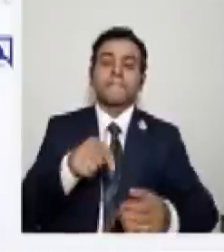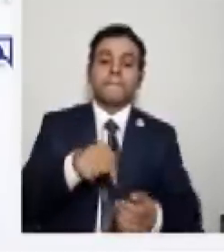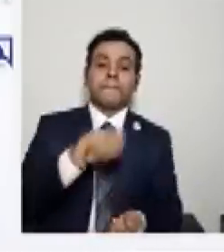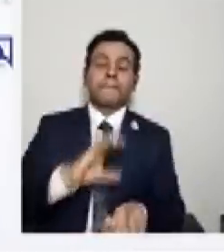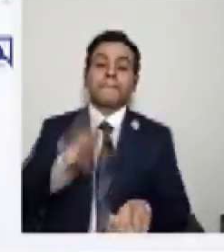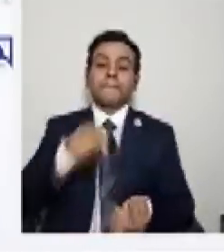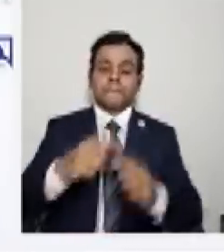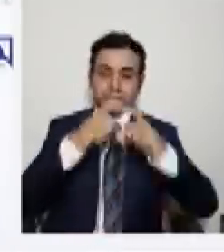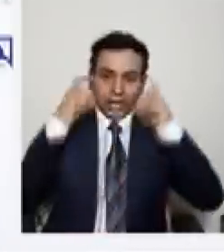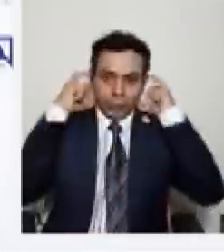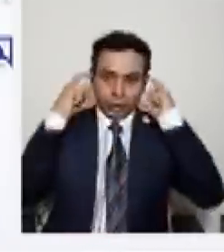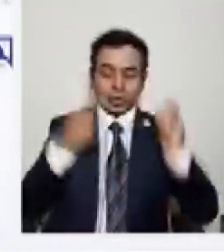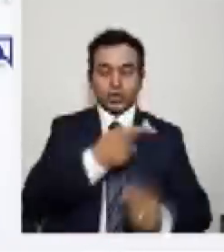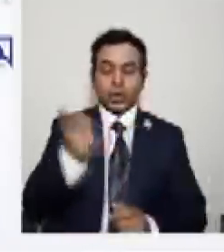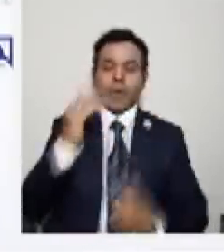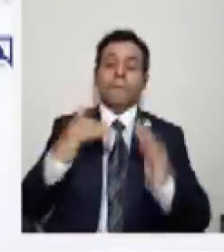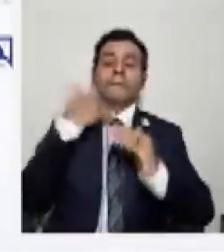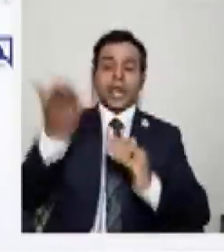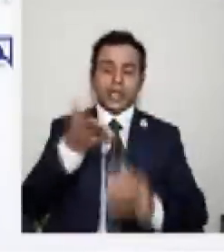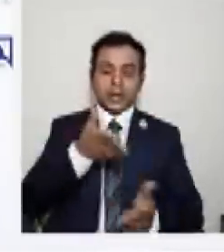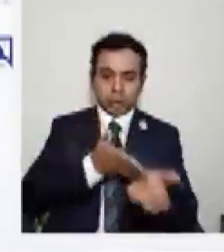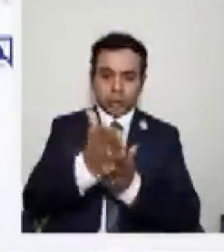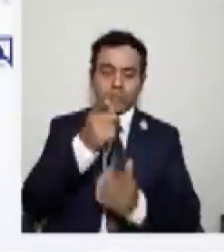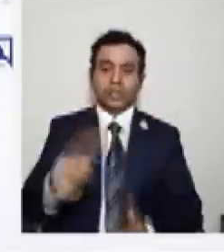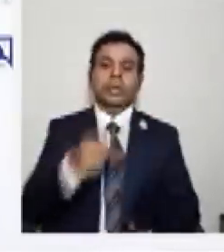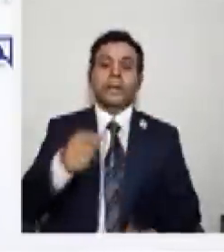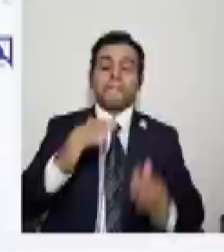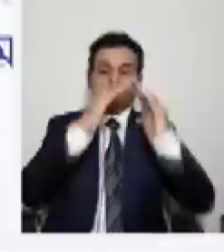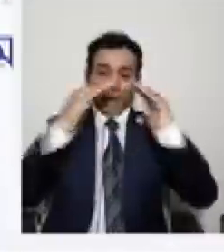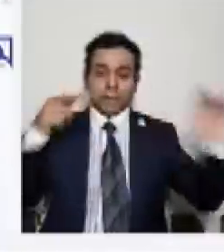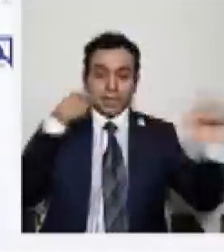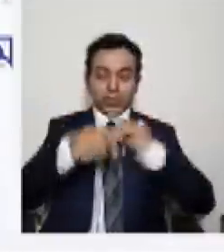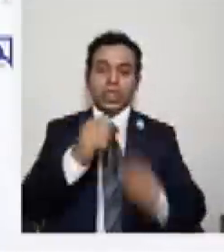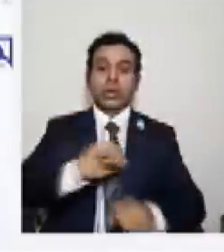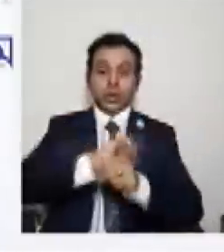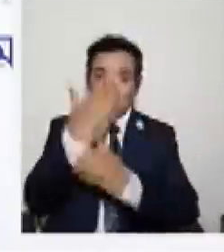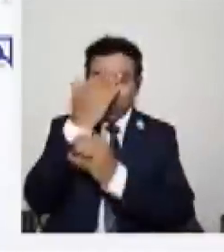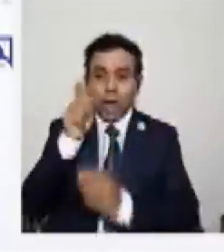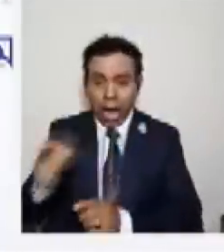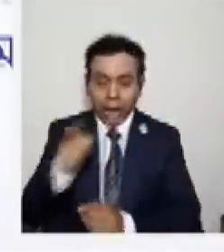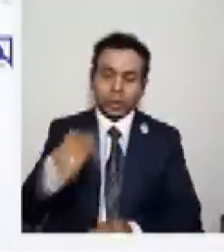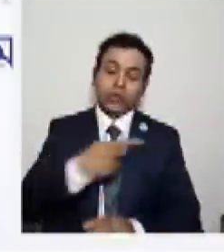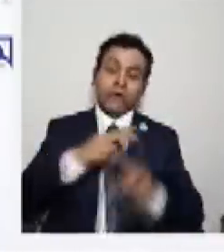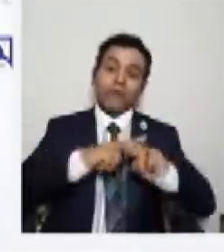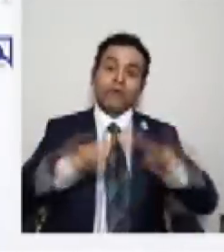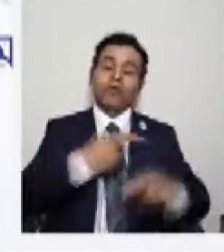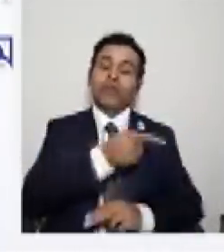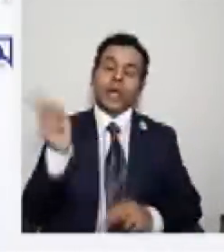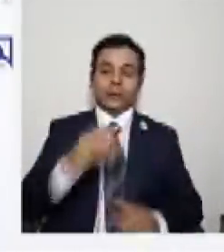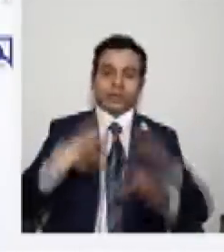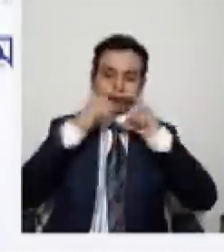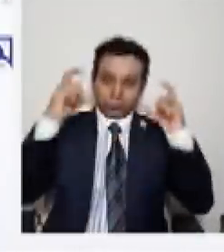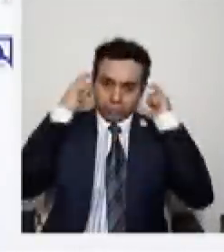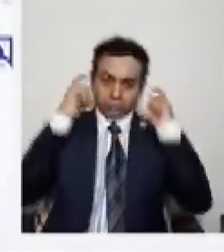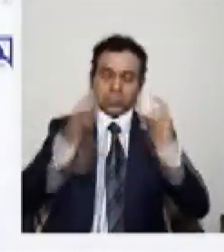স্বাস্থ্যবিধিগুলো যথাযথভাবে মেনে চলুন, মাস্ক পরে বাইরে ঘরের বাইরে বের হন এবং বাসিতে যদি আক্রান্ত ব্যক্তি থাকে